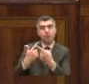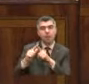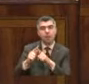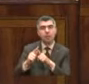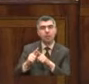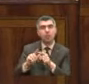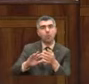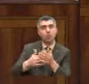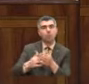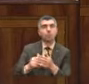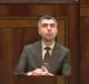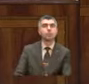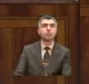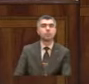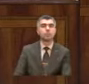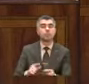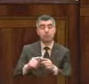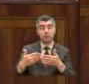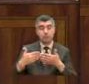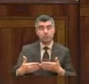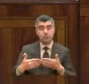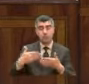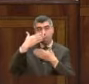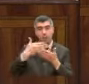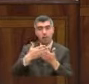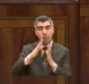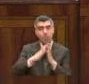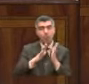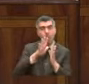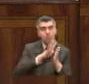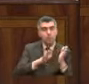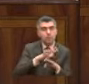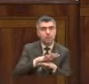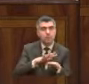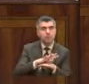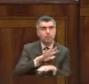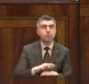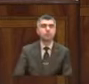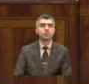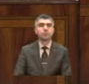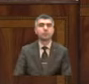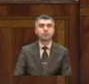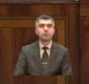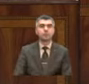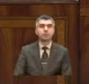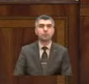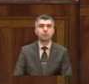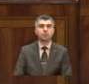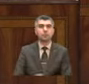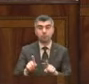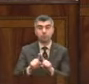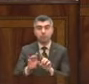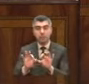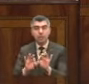بالرصد وعلى مستوى الوطني وعلى مستوى كل جهات المملكة. فإذا الأمر الأول فيما يتعلق بالحكامة ديال هذه